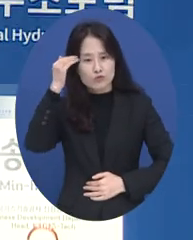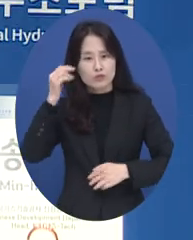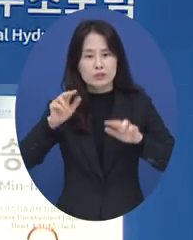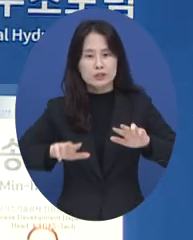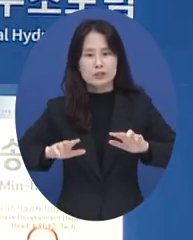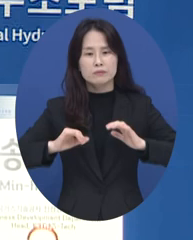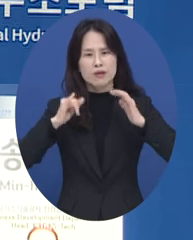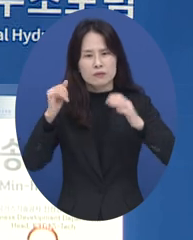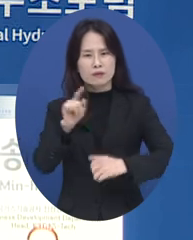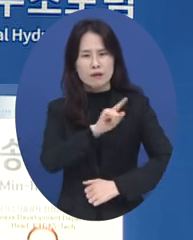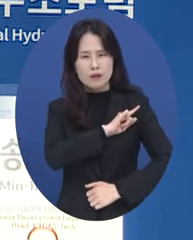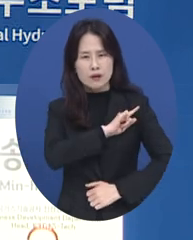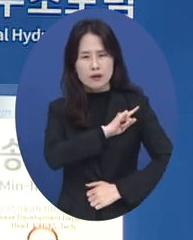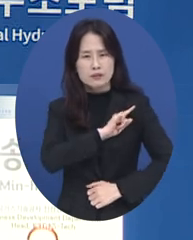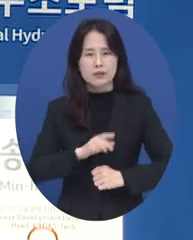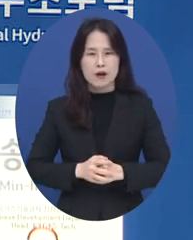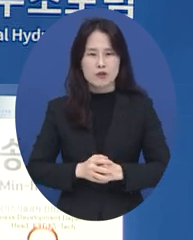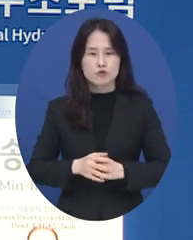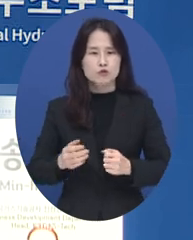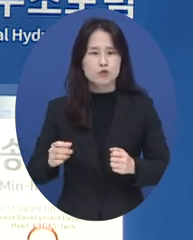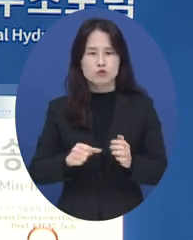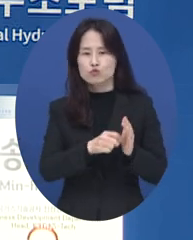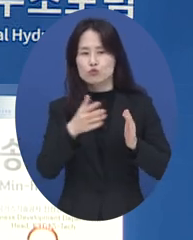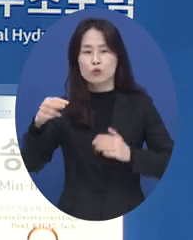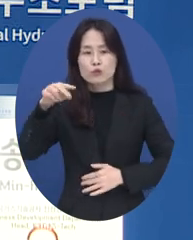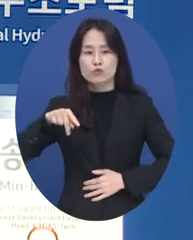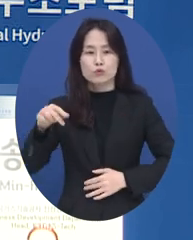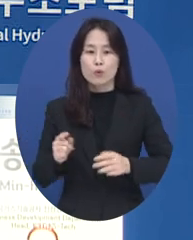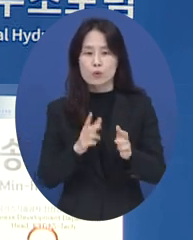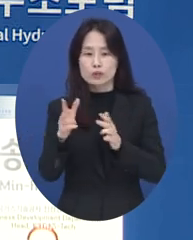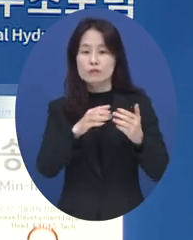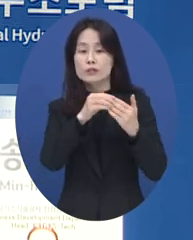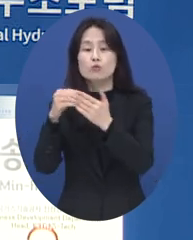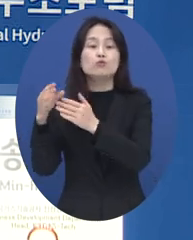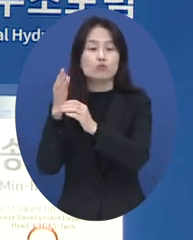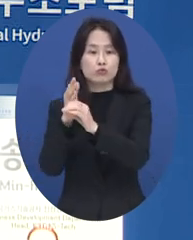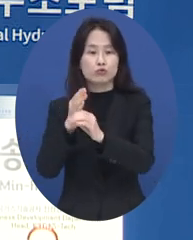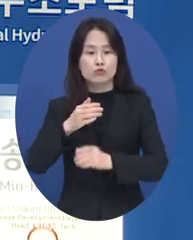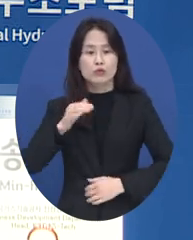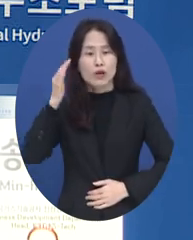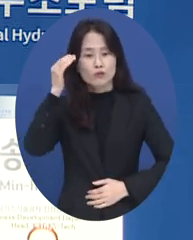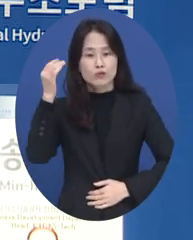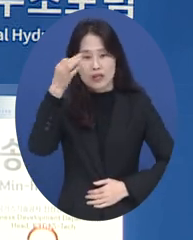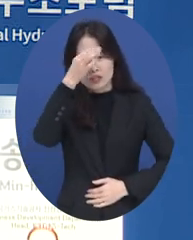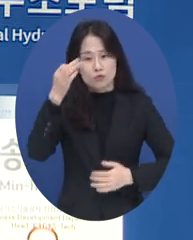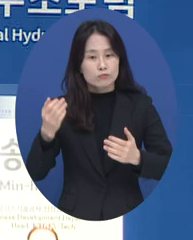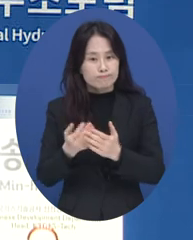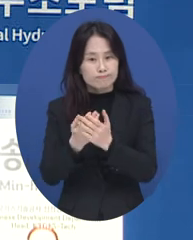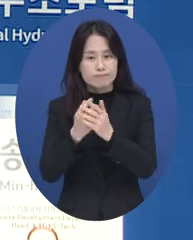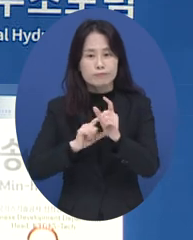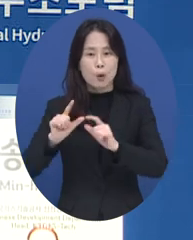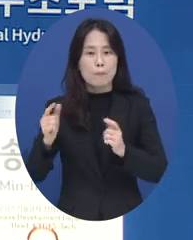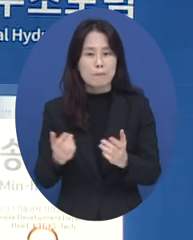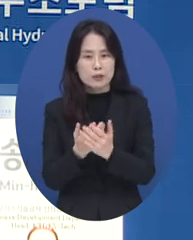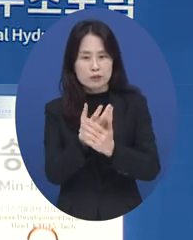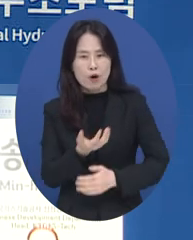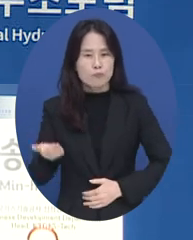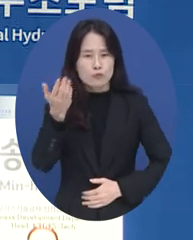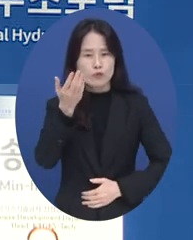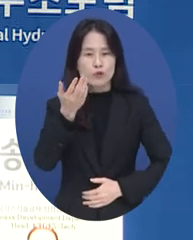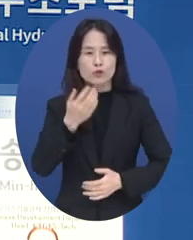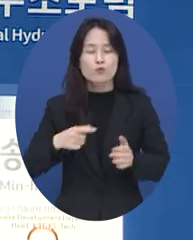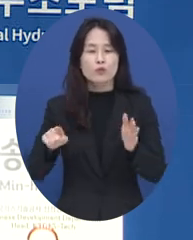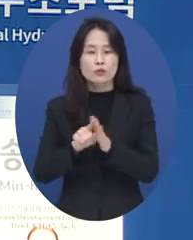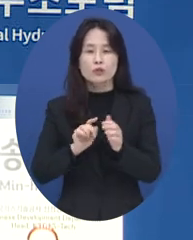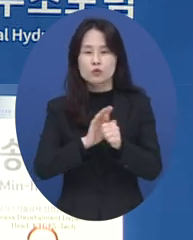세계에서 가장 핫한 소 산업을 이끌고 있습니다 우리나라의 기술을 발전시키고 더 향상시킬 수 있는